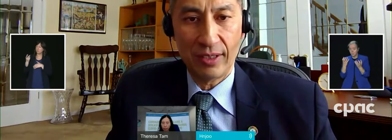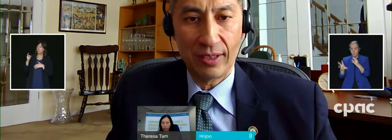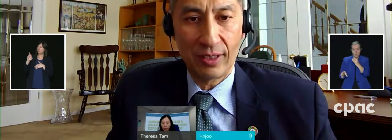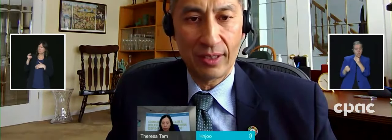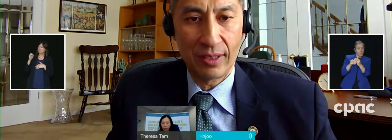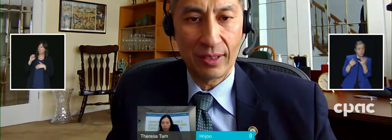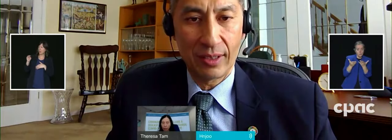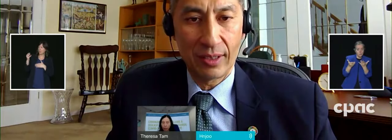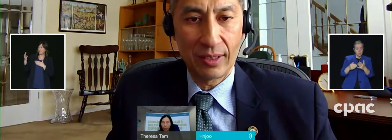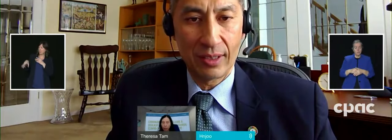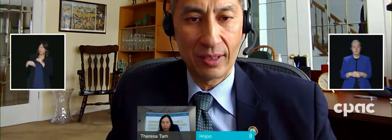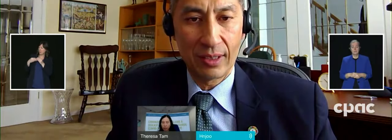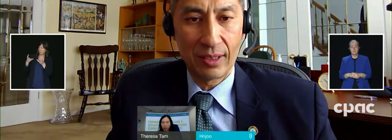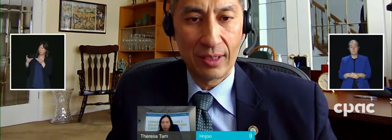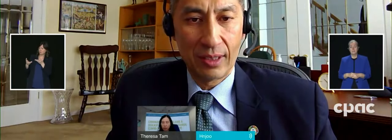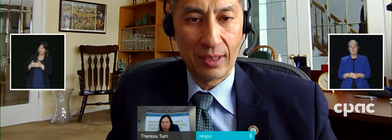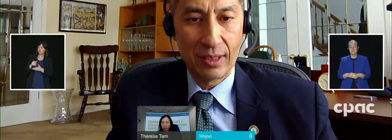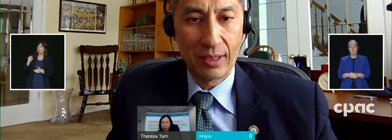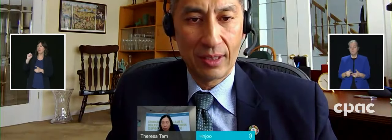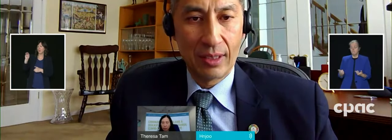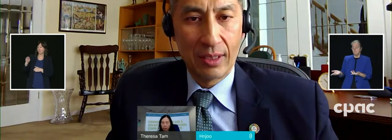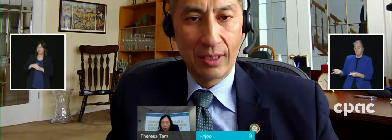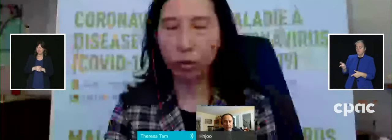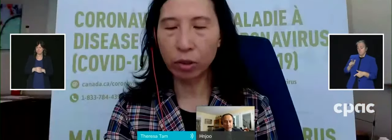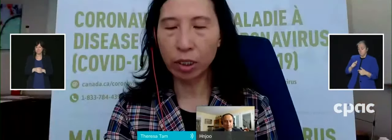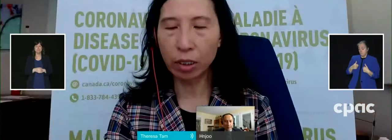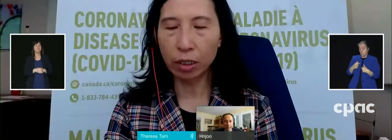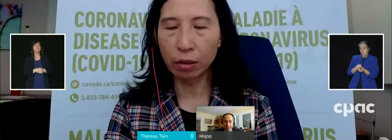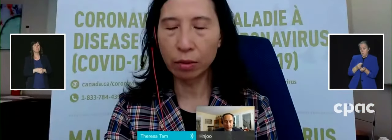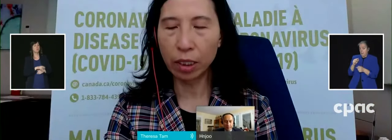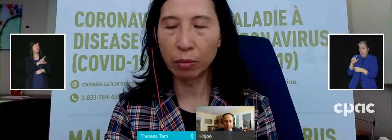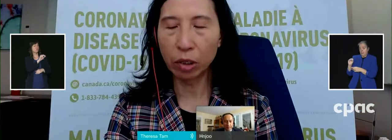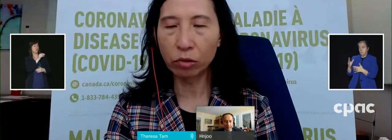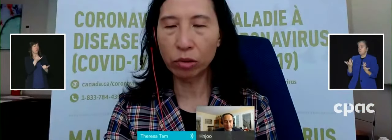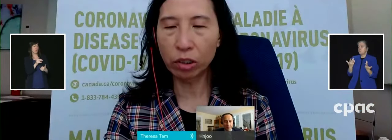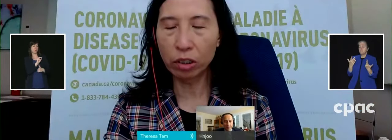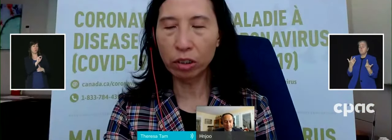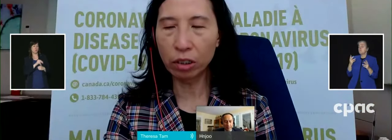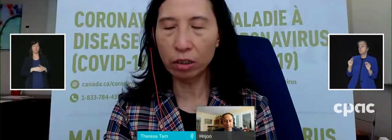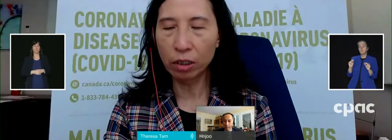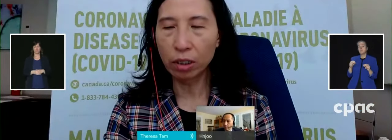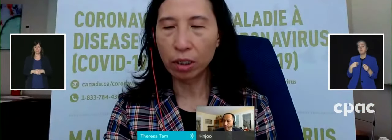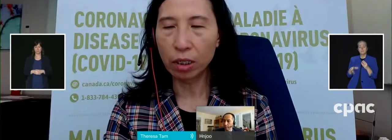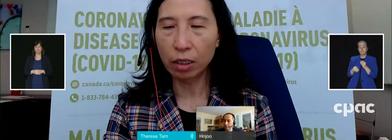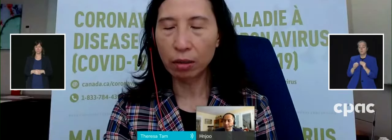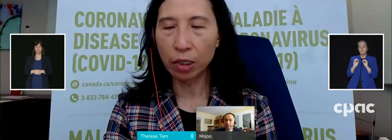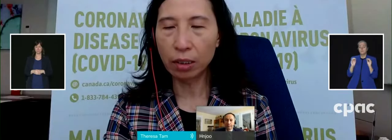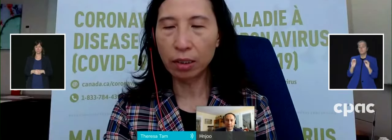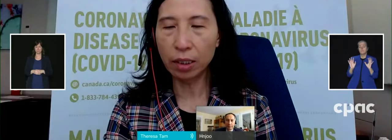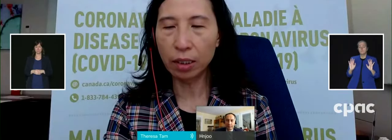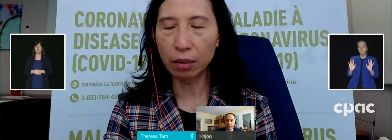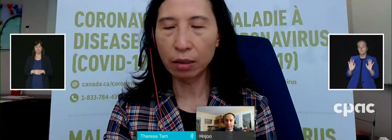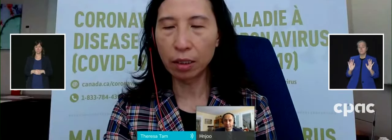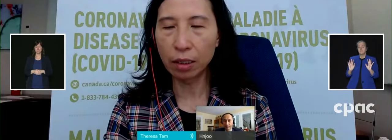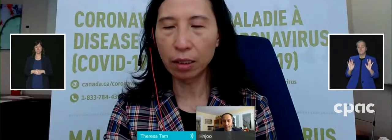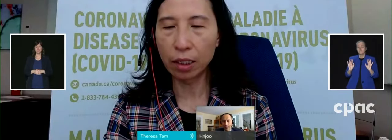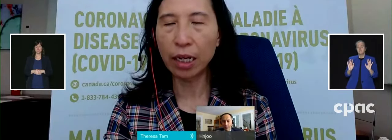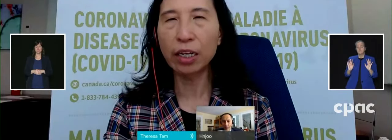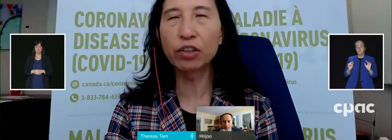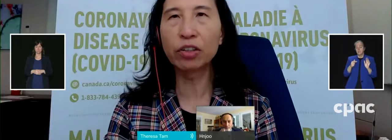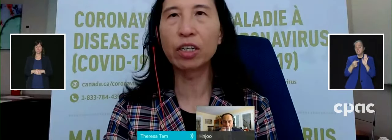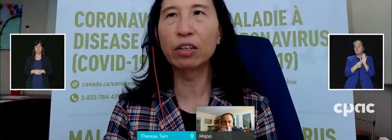ajouter? Non, pas vraiment, mais c'est pour démontrer que si